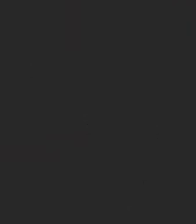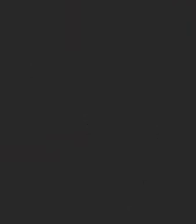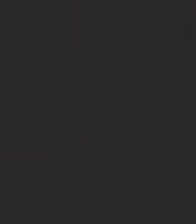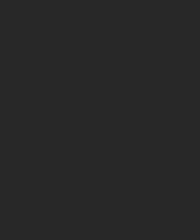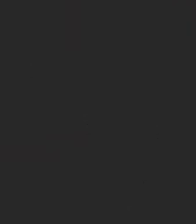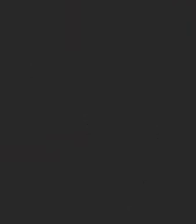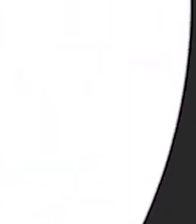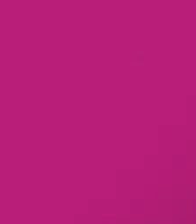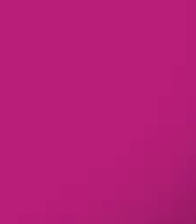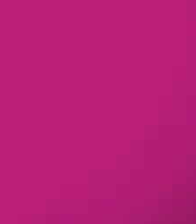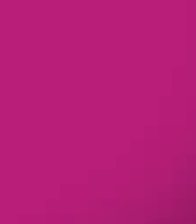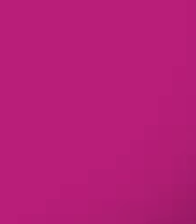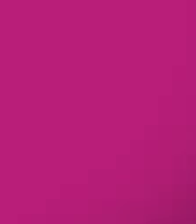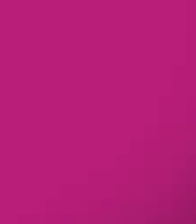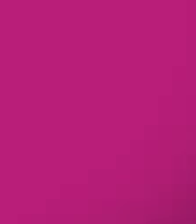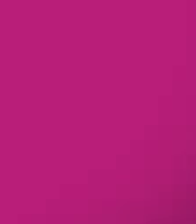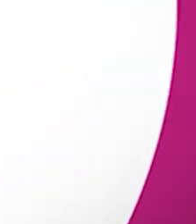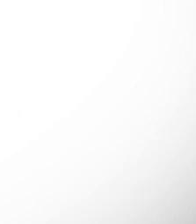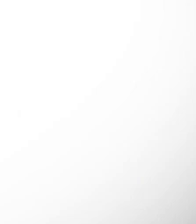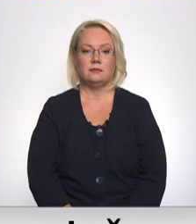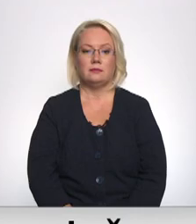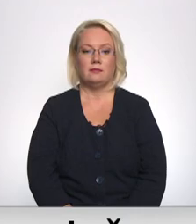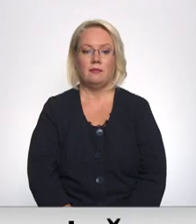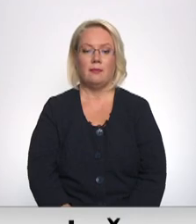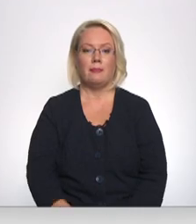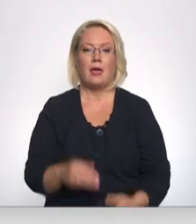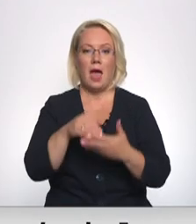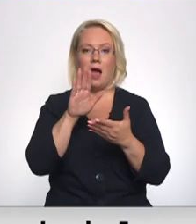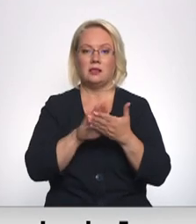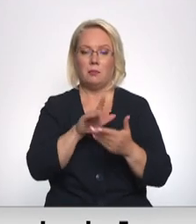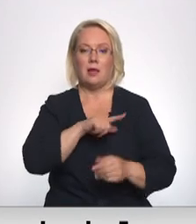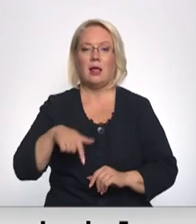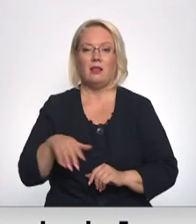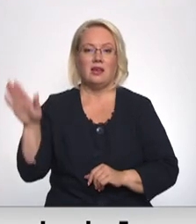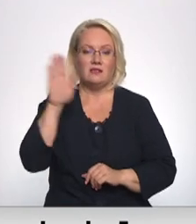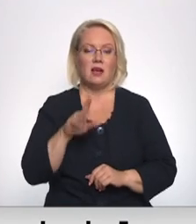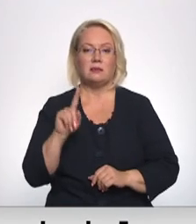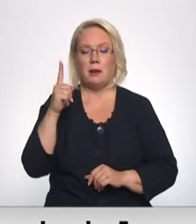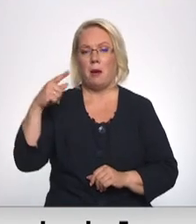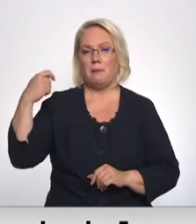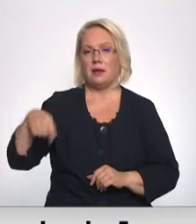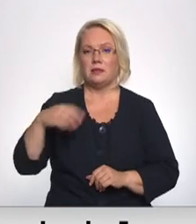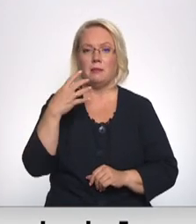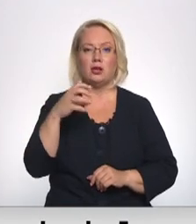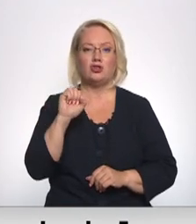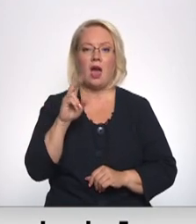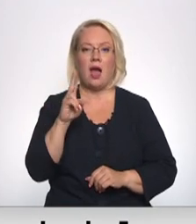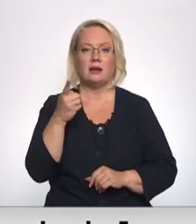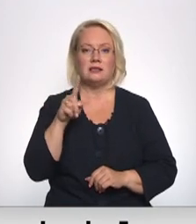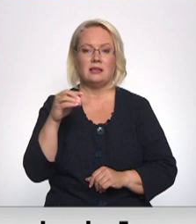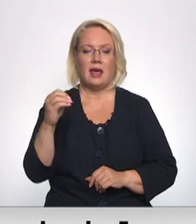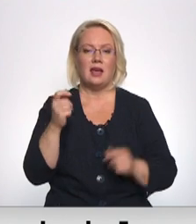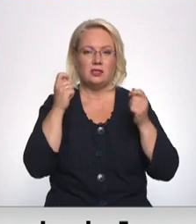Re, viss ēters ir te! Atzīmējot Latvijas valsts pirmā prezidenta Jāņa Čakstes dzimšanas